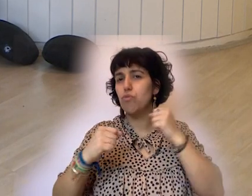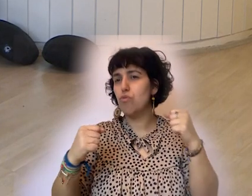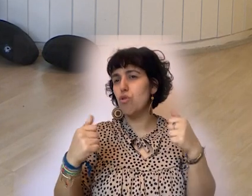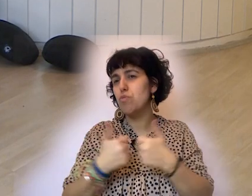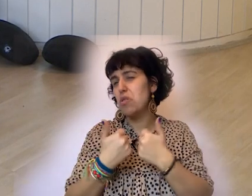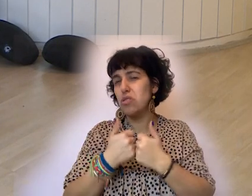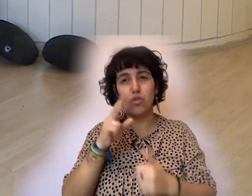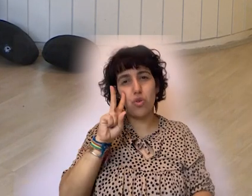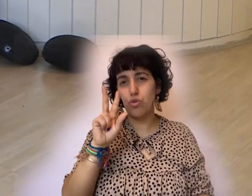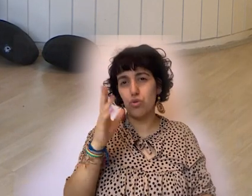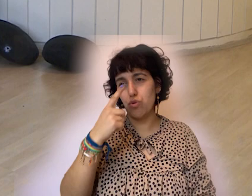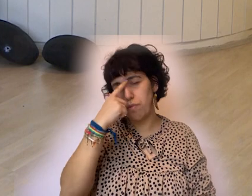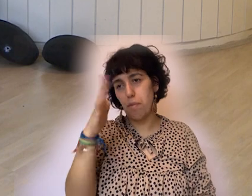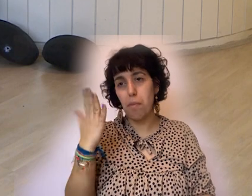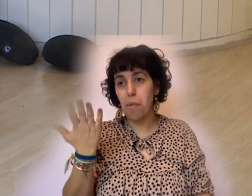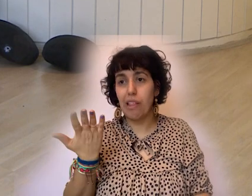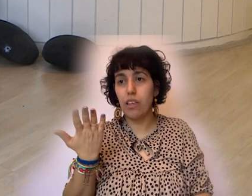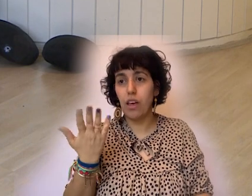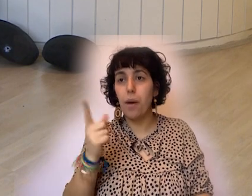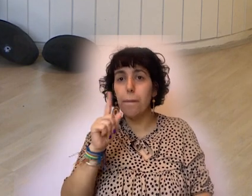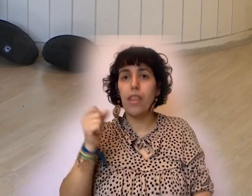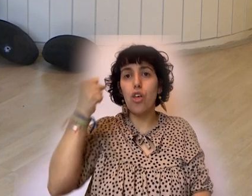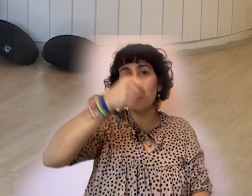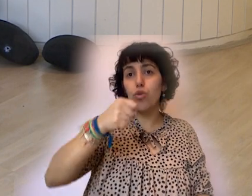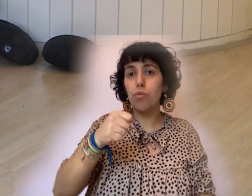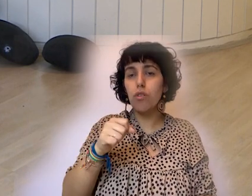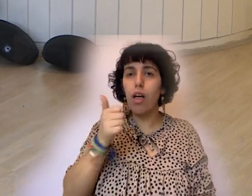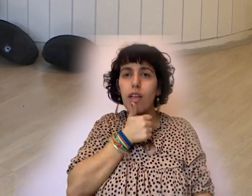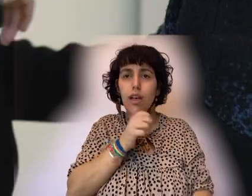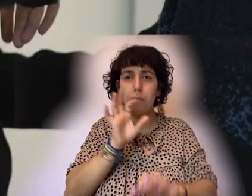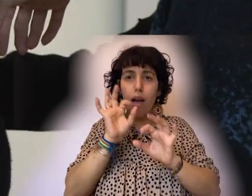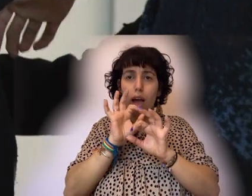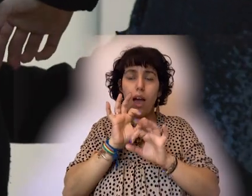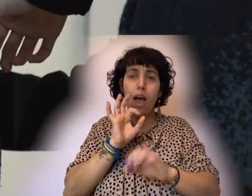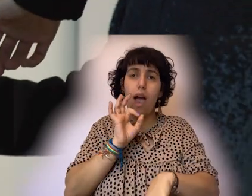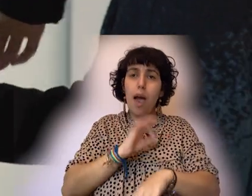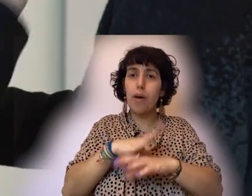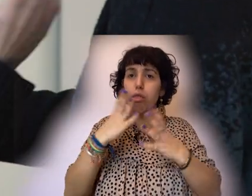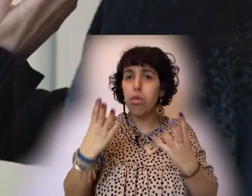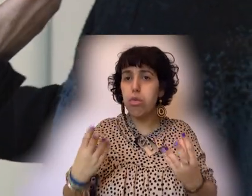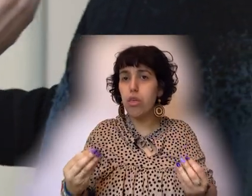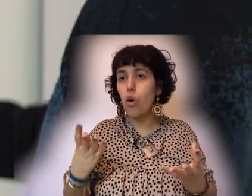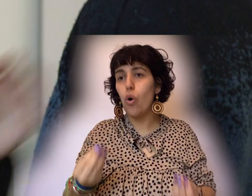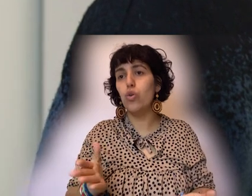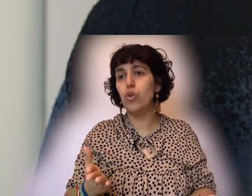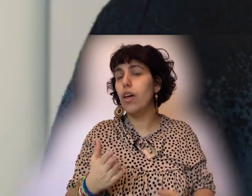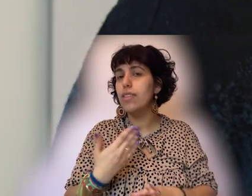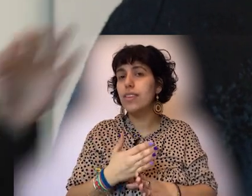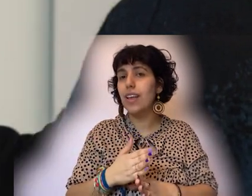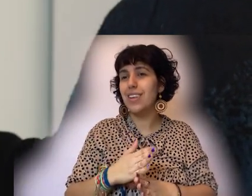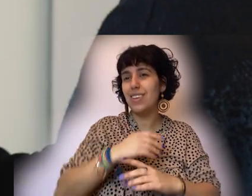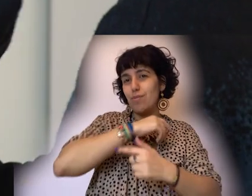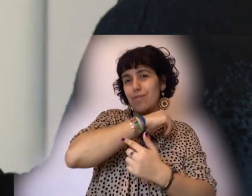kontrolü kaybedebiliyor şunu sevgide buradan geçen sinirlerin olması sıfırdan geçen sinir olduğu için buraya bir arkadaşına